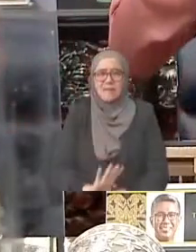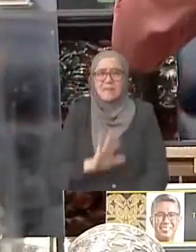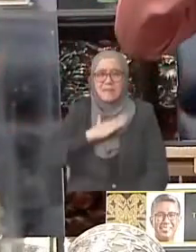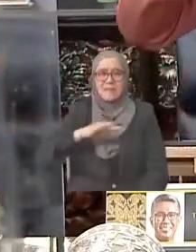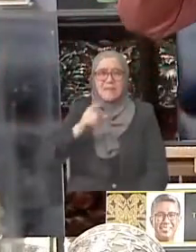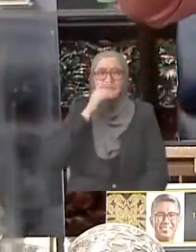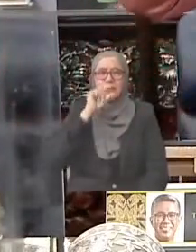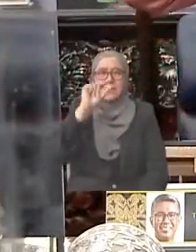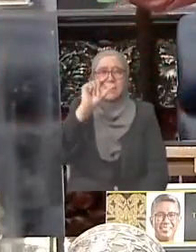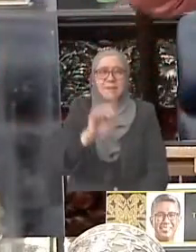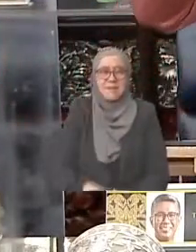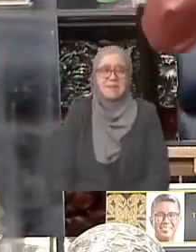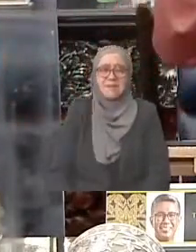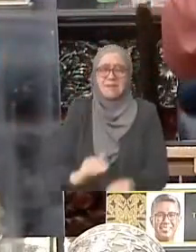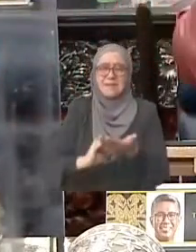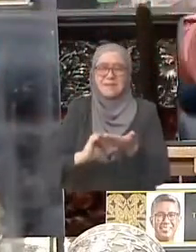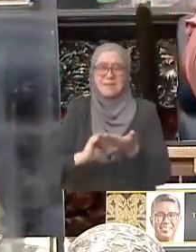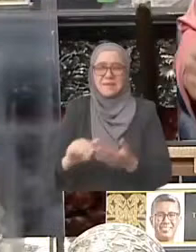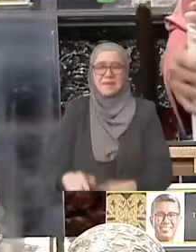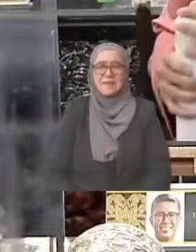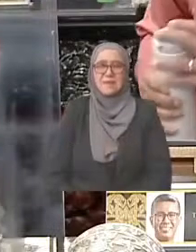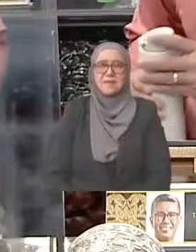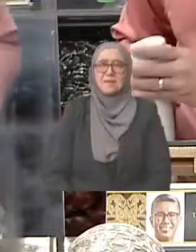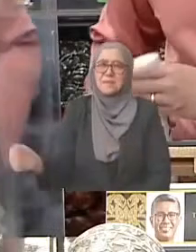Nokia dulu